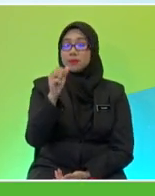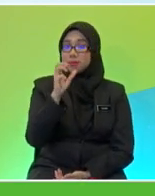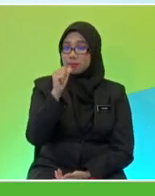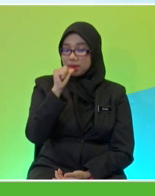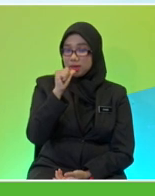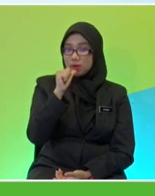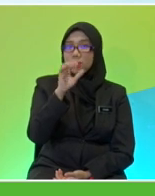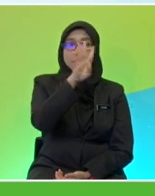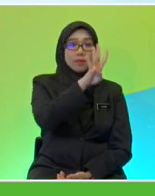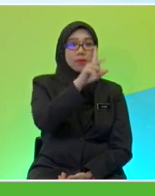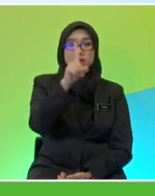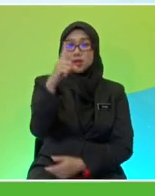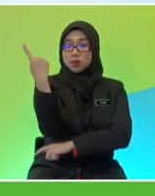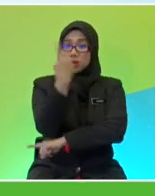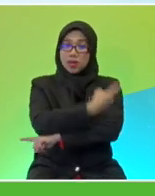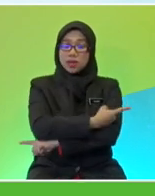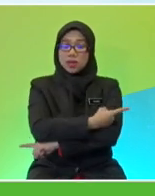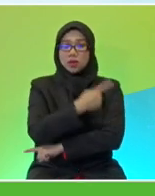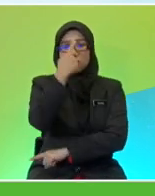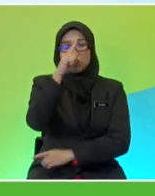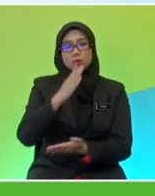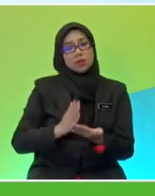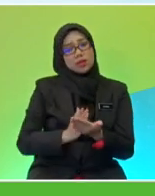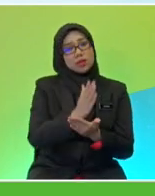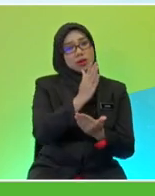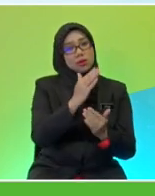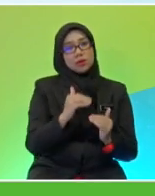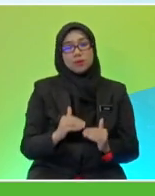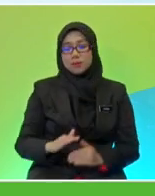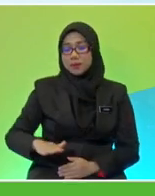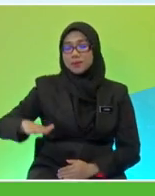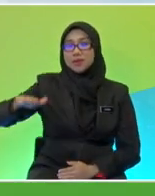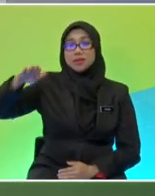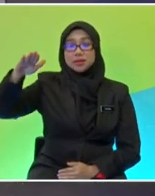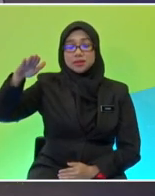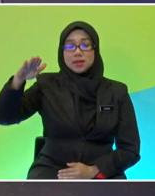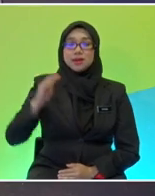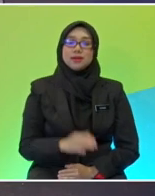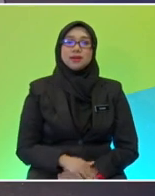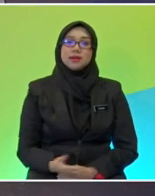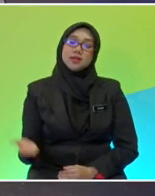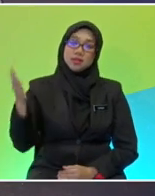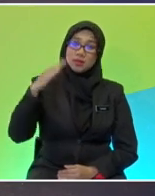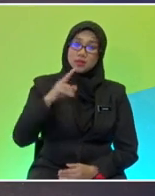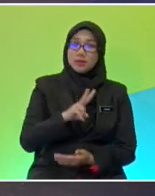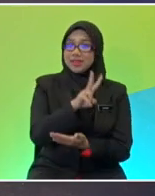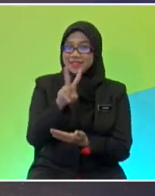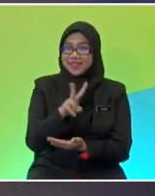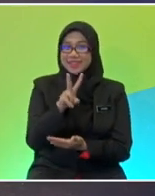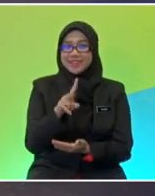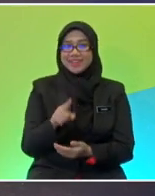41 hari untuk di terus membesar dan saya sih macam mana anak ayam itu sama-sama kita saksikan video